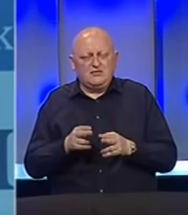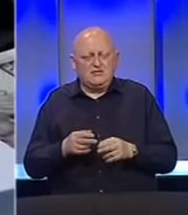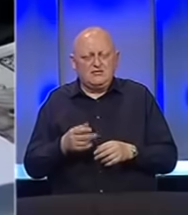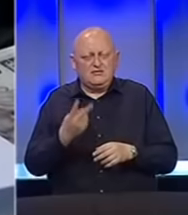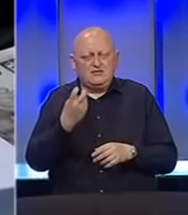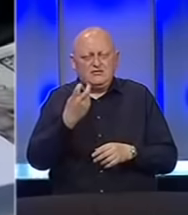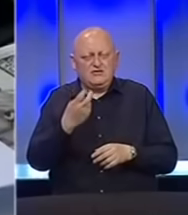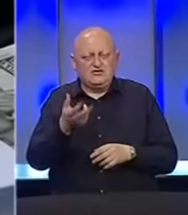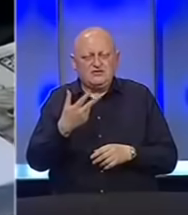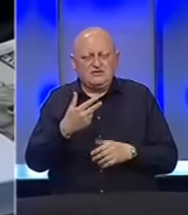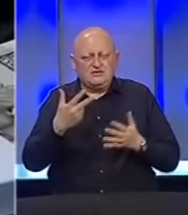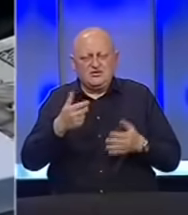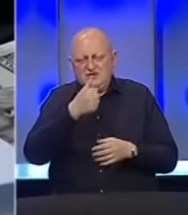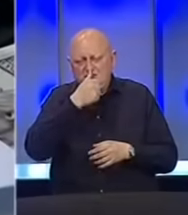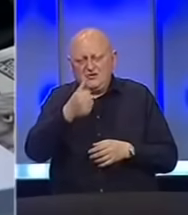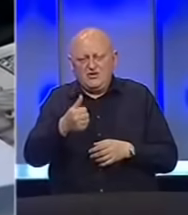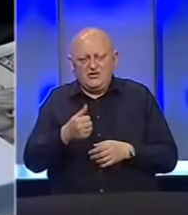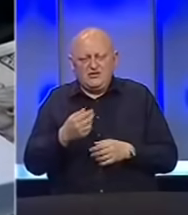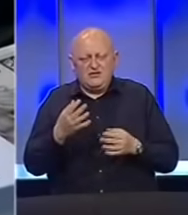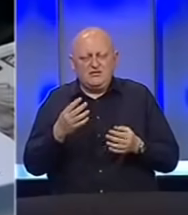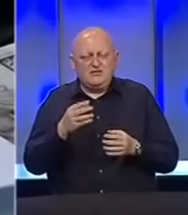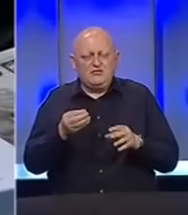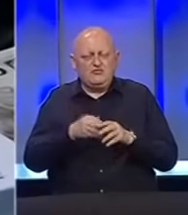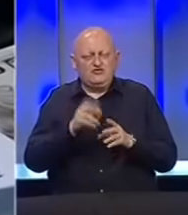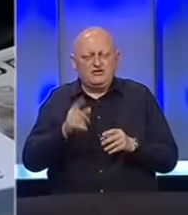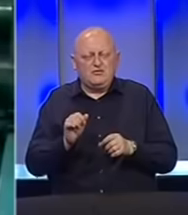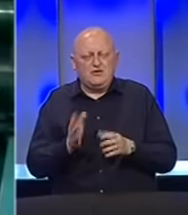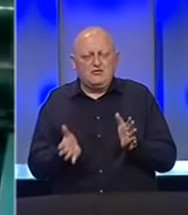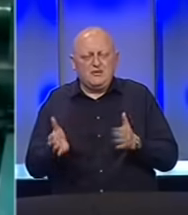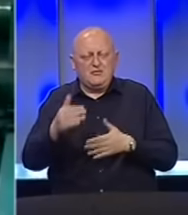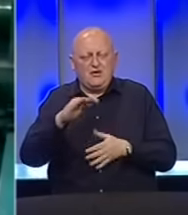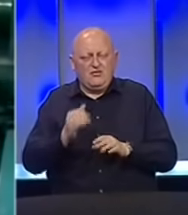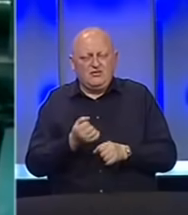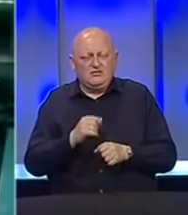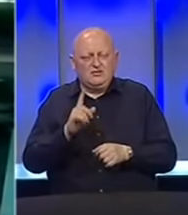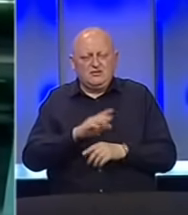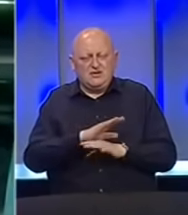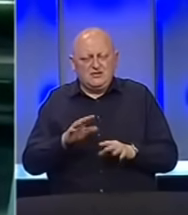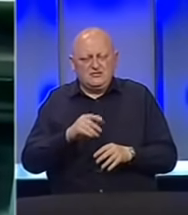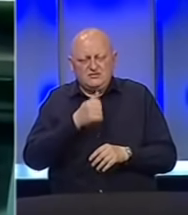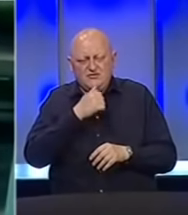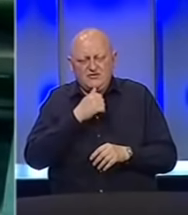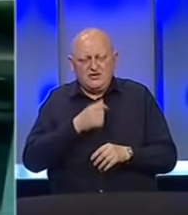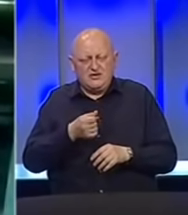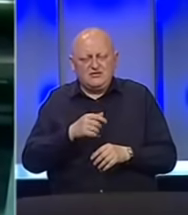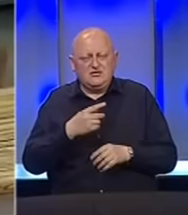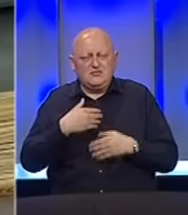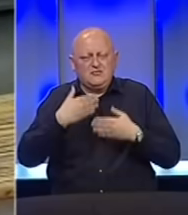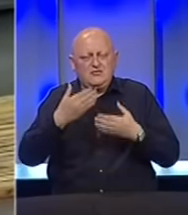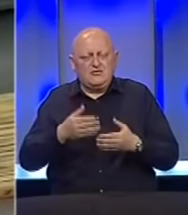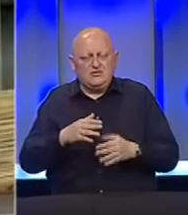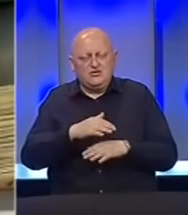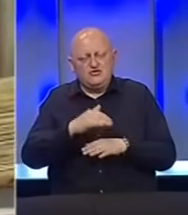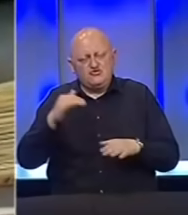oko 238 miliona i da se budžet mora prepakovati. Da bi sve bilo isfinansirano, vlada predlaže na